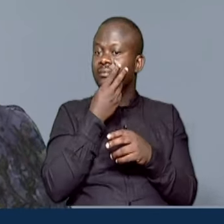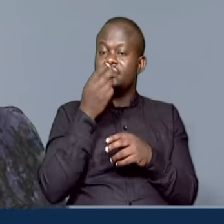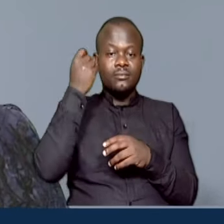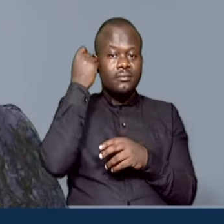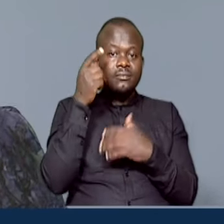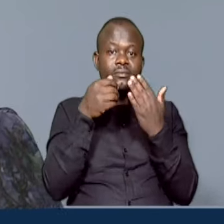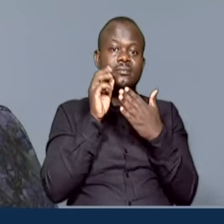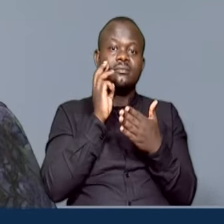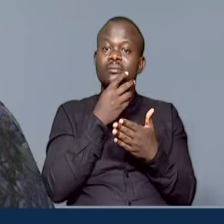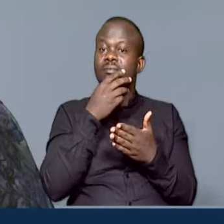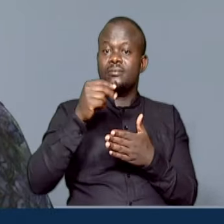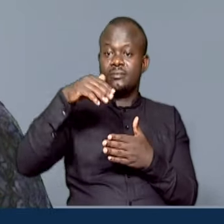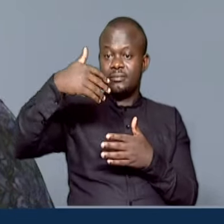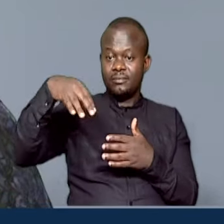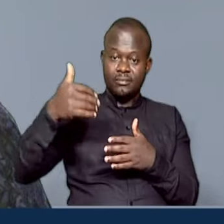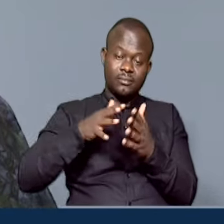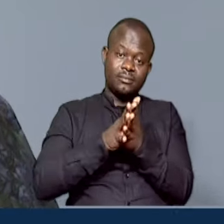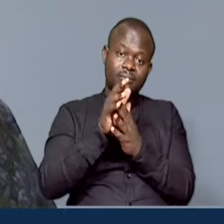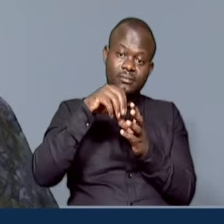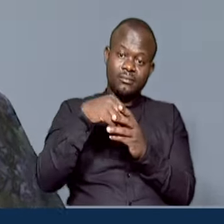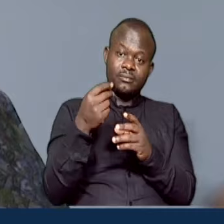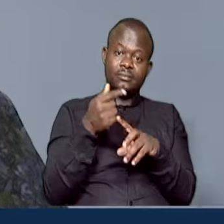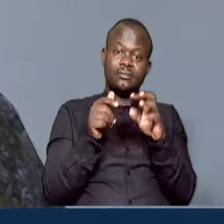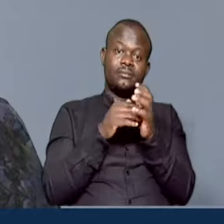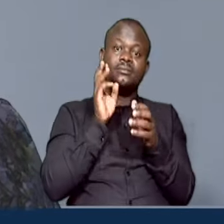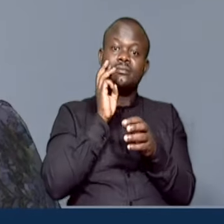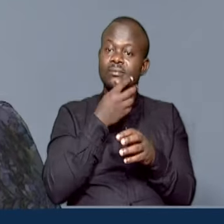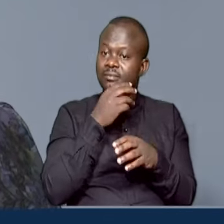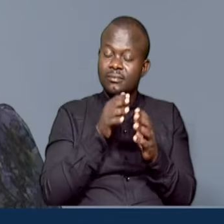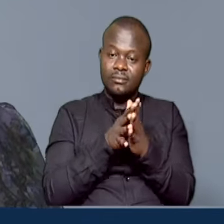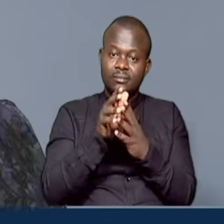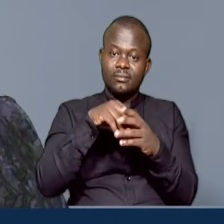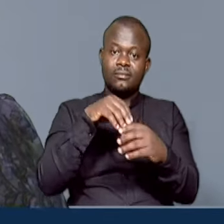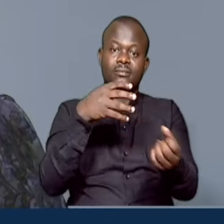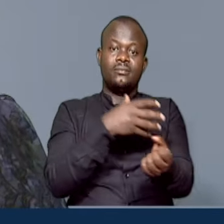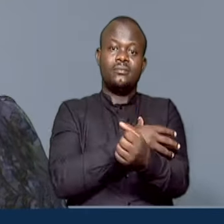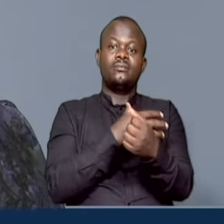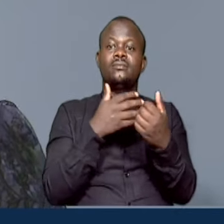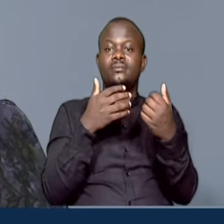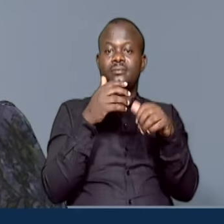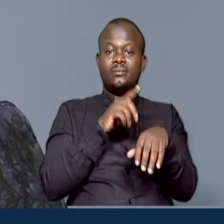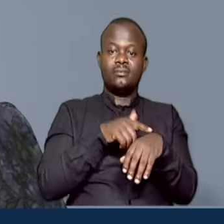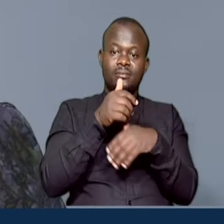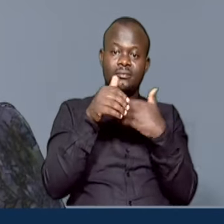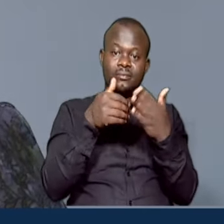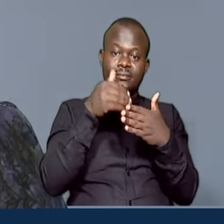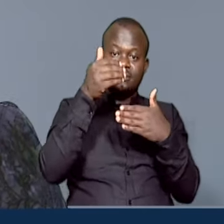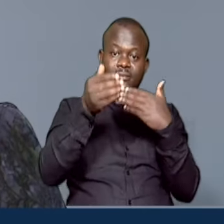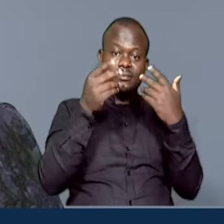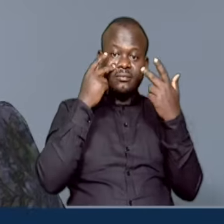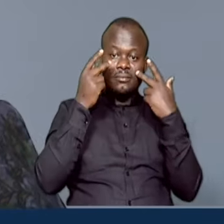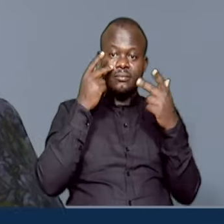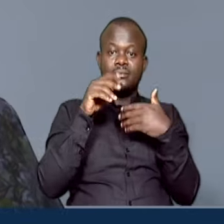ya mazi aramuhenda ashoramo amafaranga ya mazi ashoramo imbaraga ashoramo umwanya we ugasanga wa